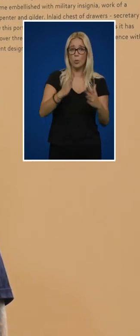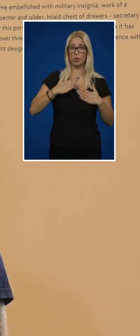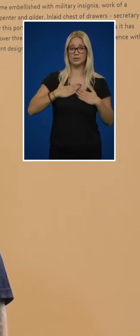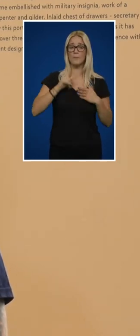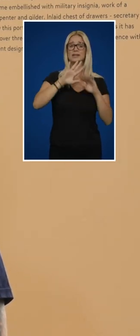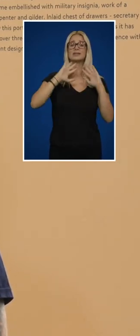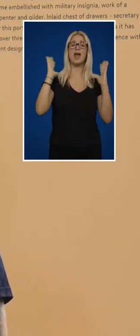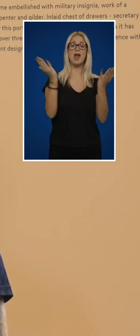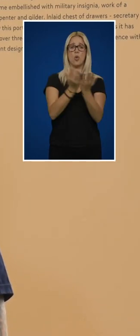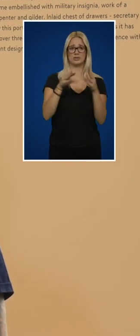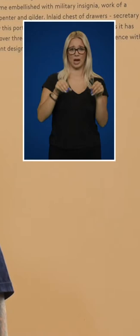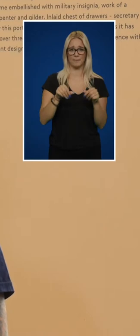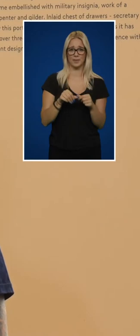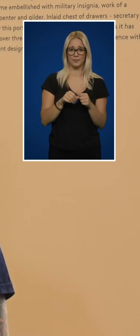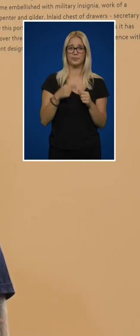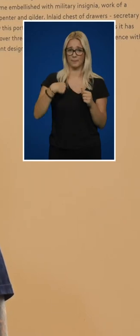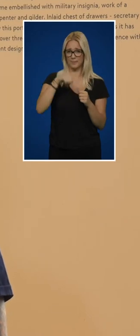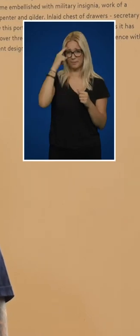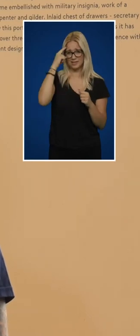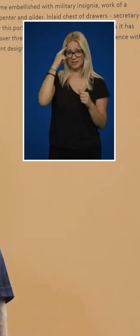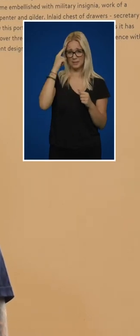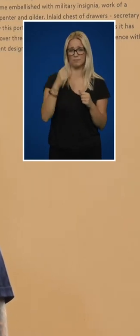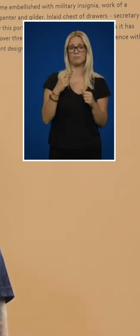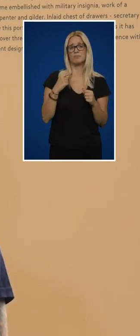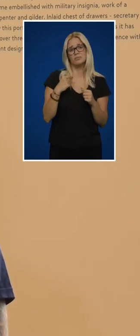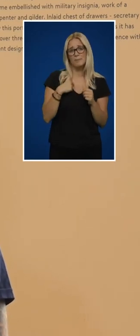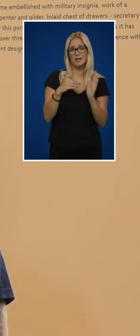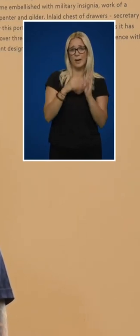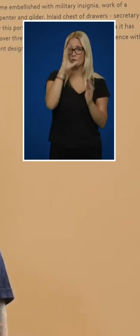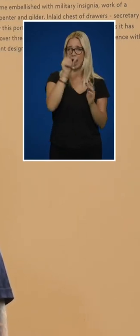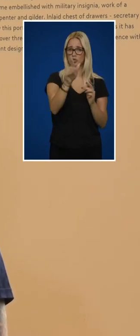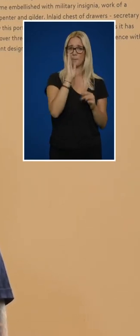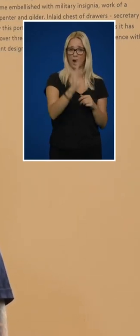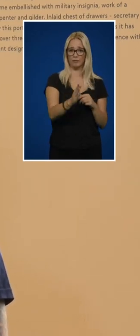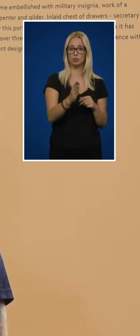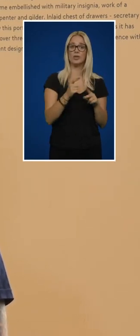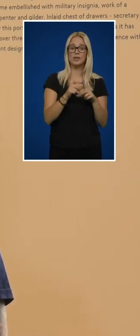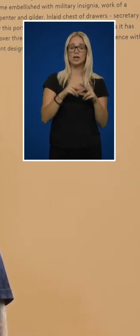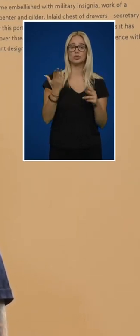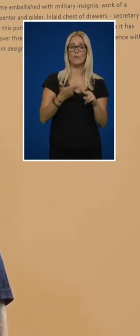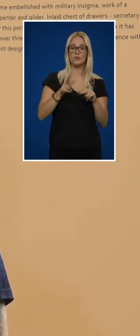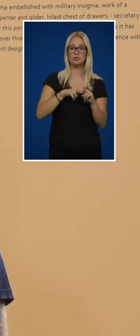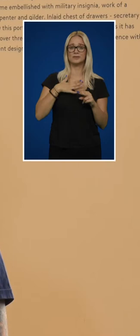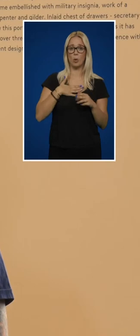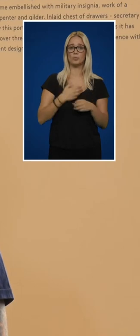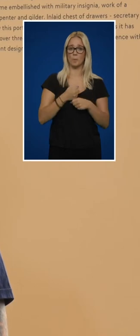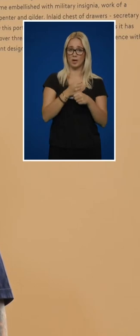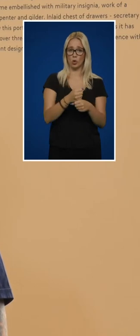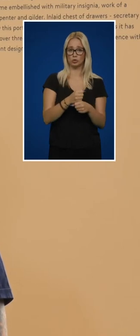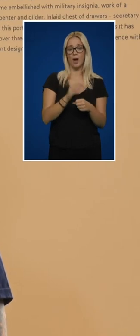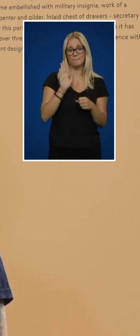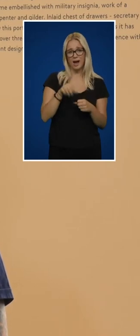cijelom planeti, tako da mislim da trebamo gledati u tom pravcu, da šta više i više ovaj,